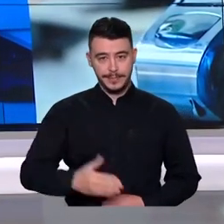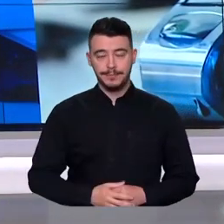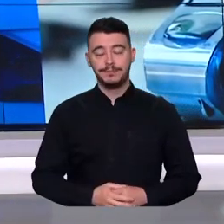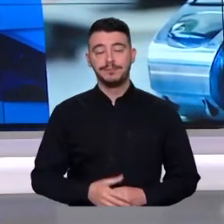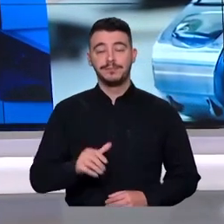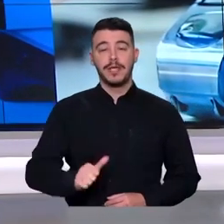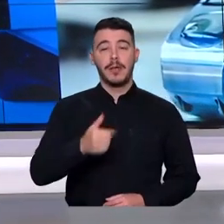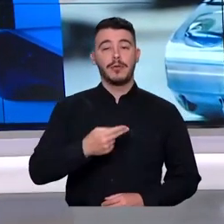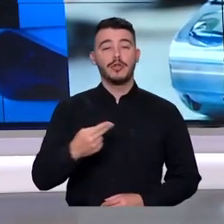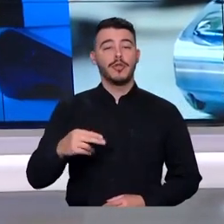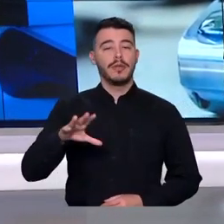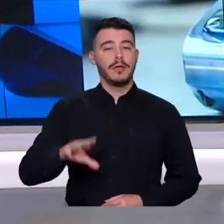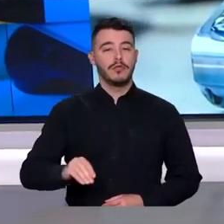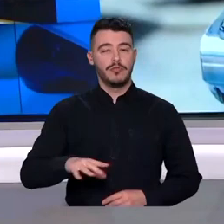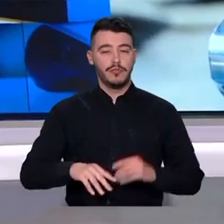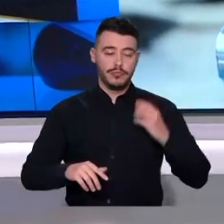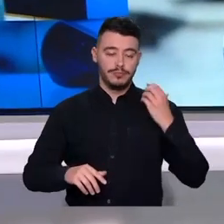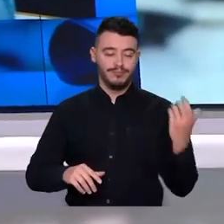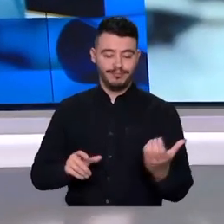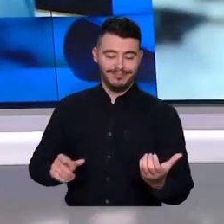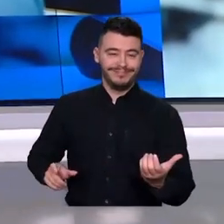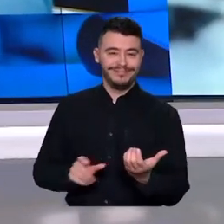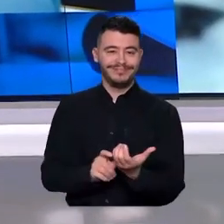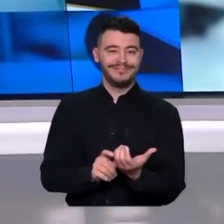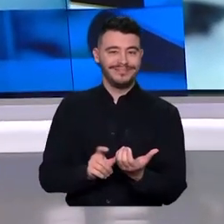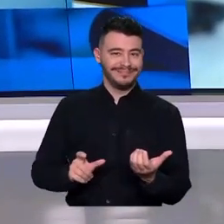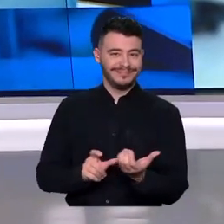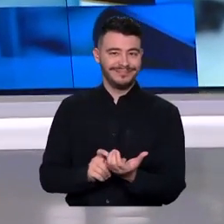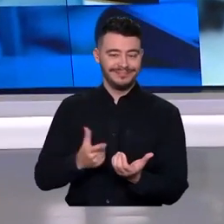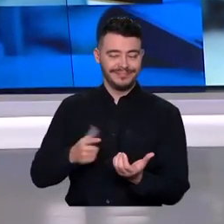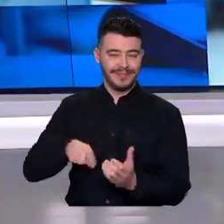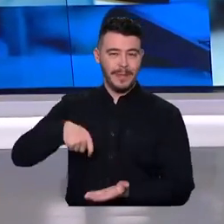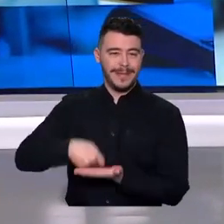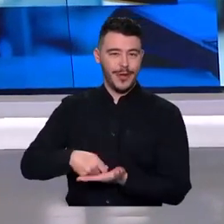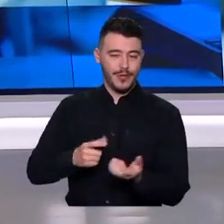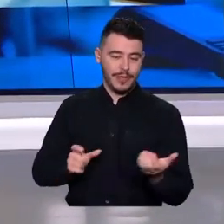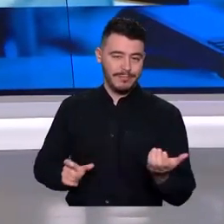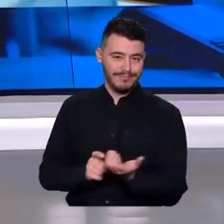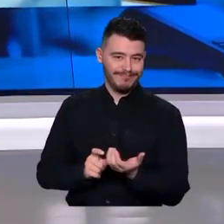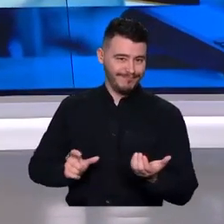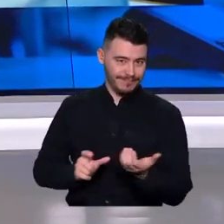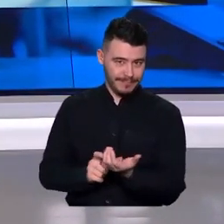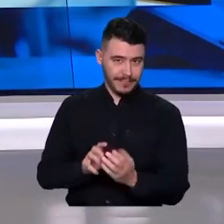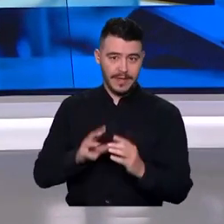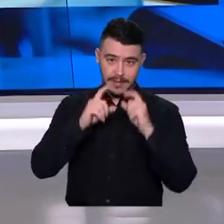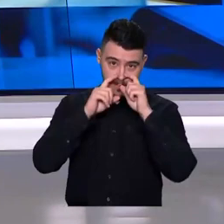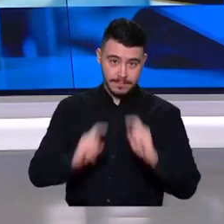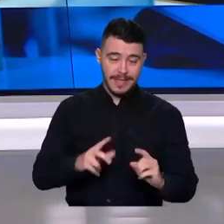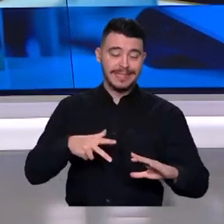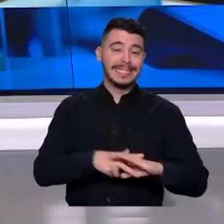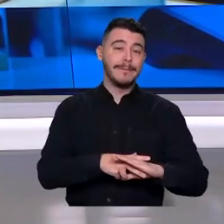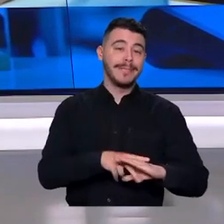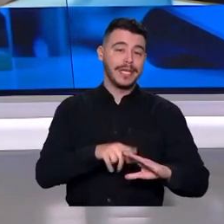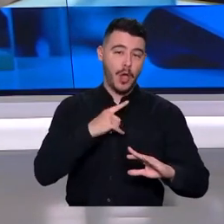διαδικασία εδώ και τουλάχιστον τρεις μήνες έχει δοθεί ήδη μία παράταση μιλάμε για δύο διαδικασίες η μία είναι 30 πέ